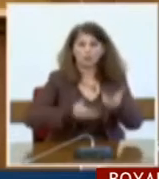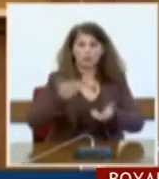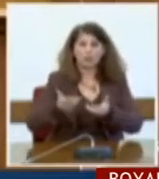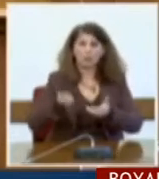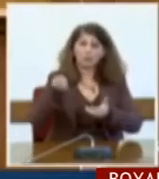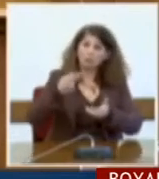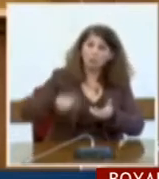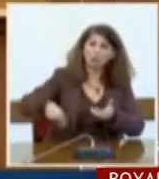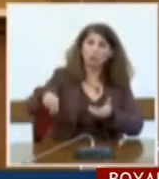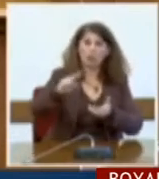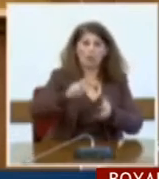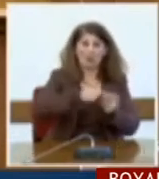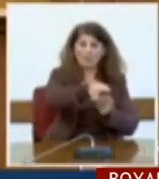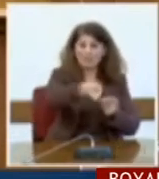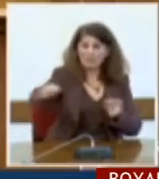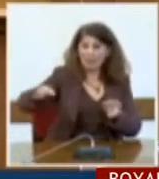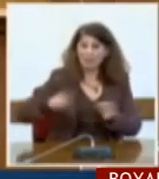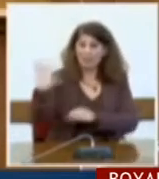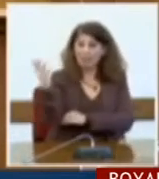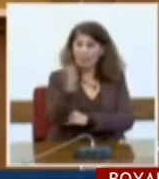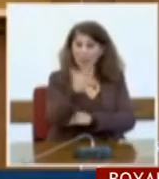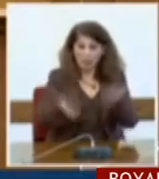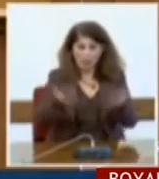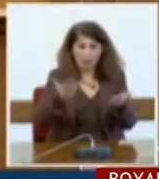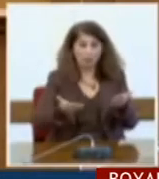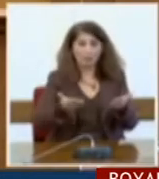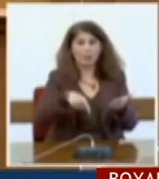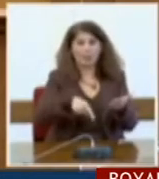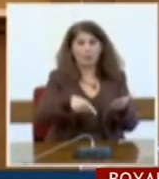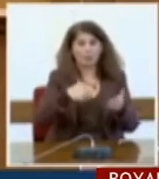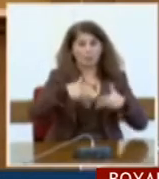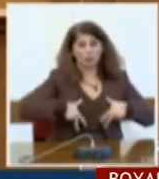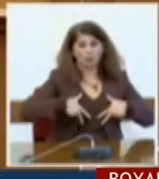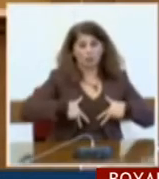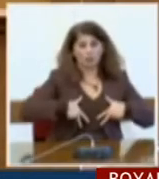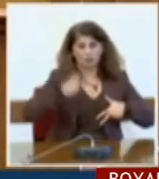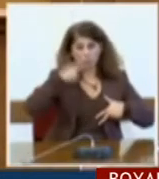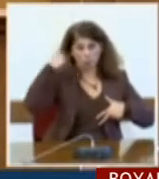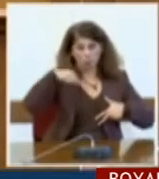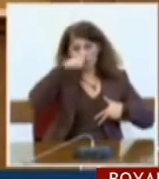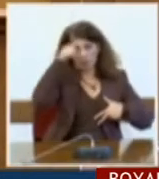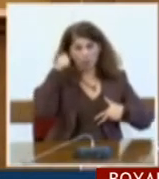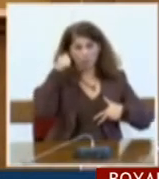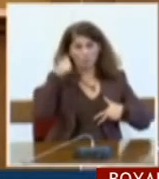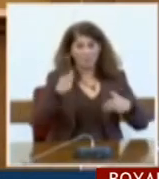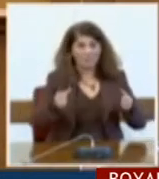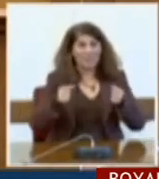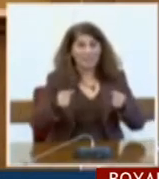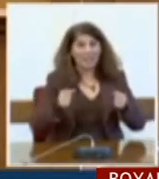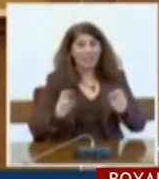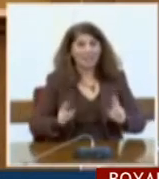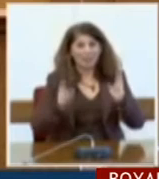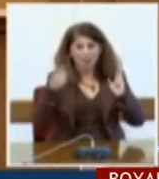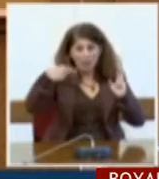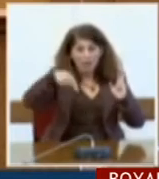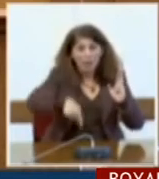περισσότερα στρέμματα δάσους αναλογικά με την έκταση της χώρας το περασμένο καλοκαίρι. Παγκόσμια κρίση και ενεργειακή, μάλιστα, ναι, αλλά εδώ